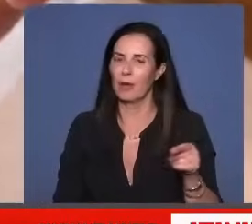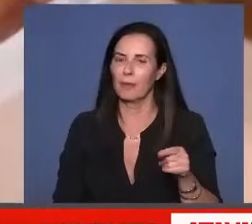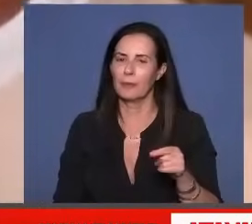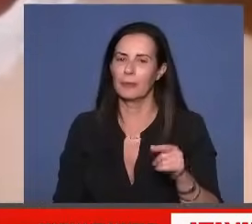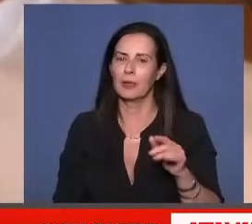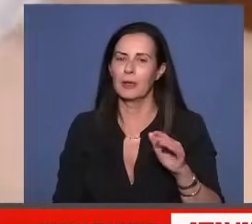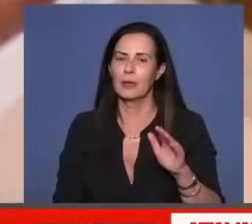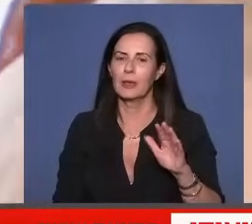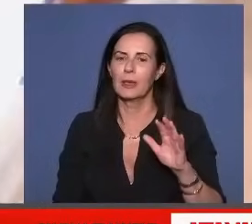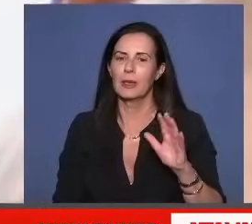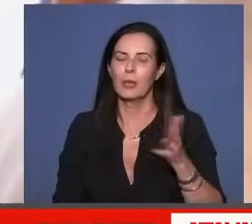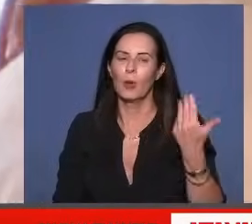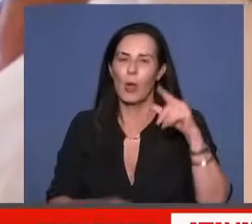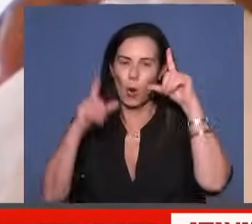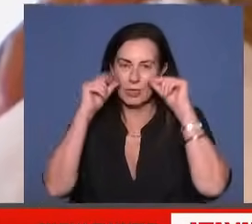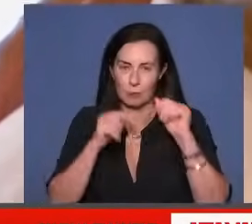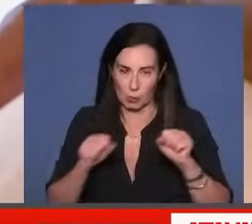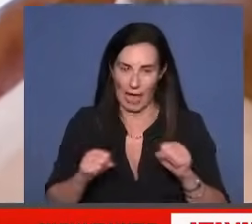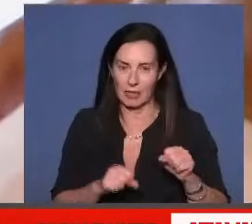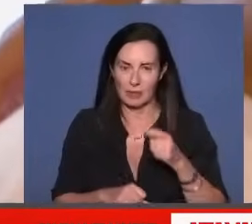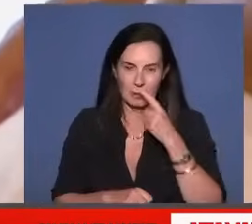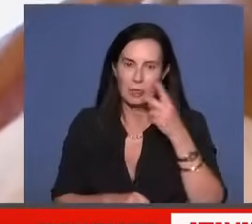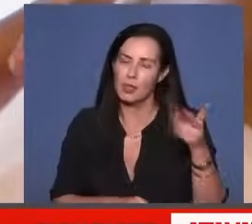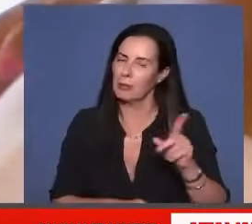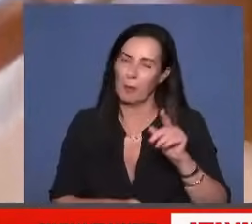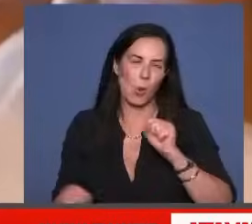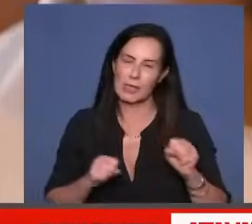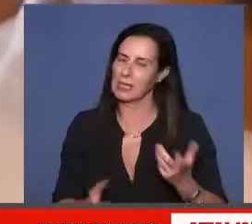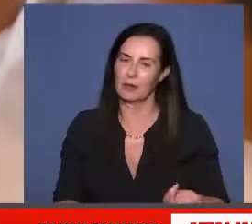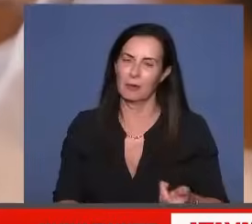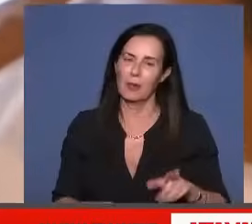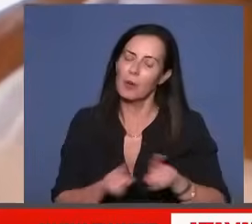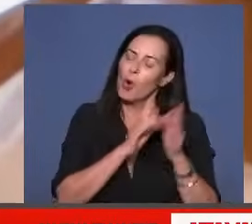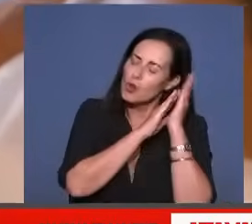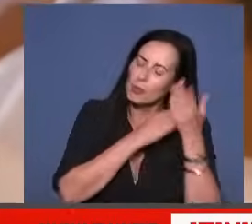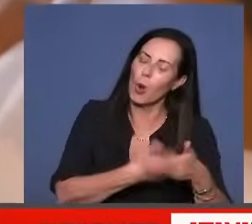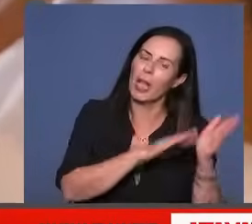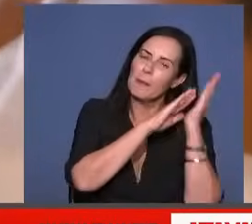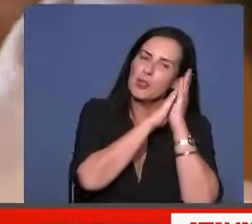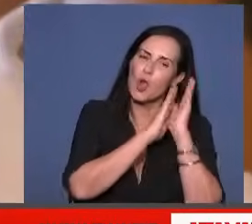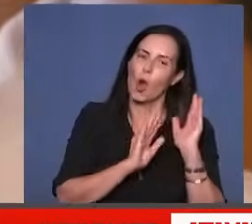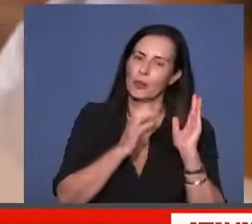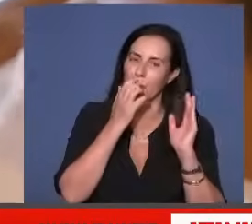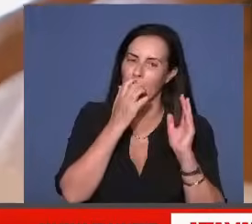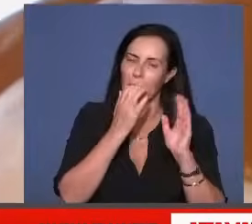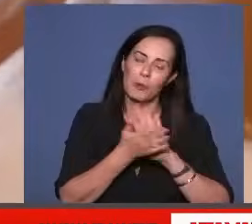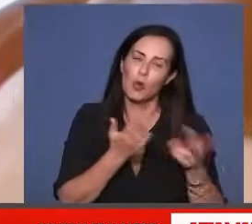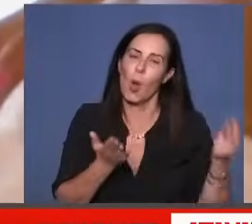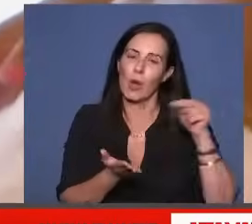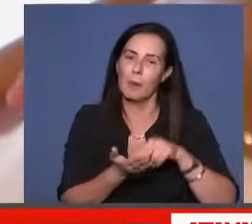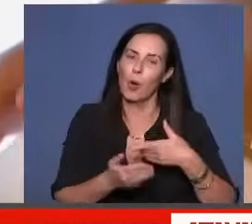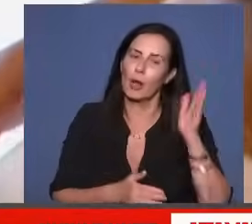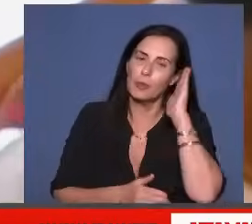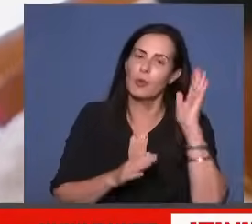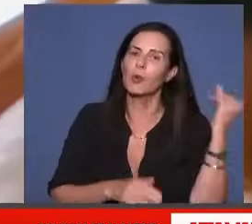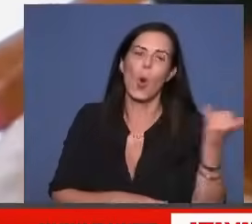עצם עיניים? הוא זז? לא, שמתים כבר לא זזים. כמו ישנים, הולכים לישון, אבל פשוט לא קמים. הולכים לישון כל